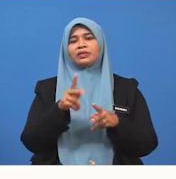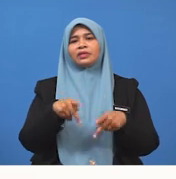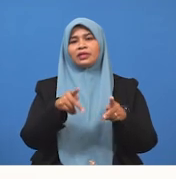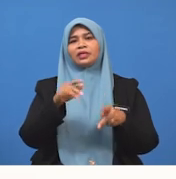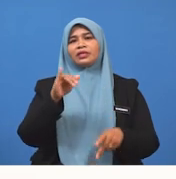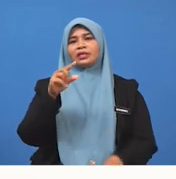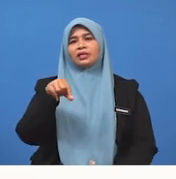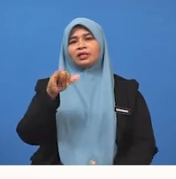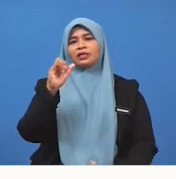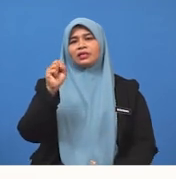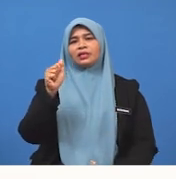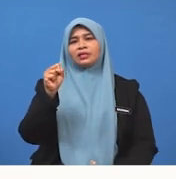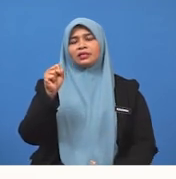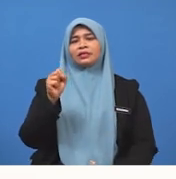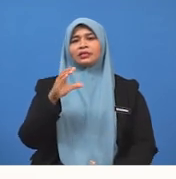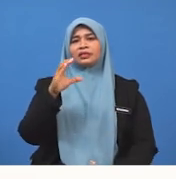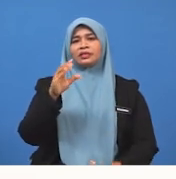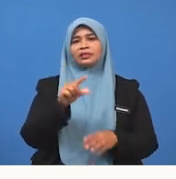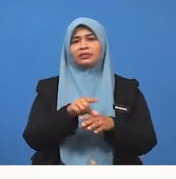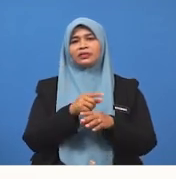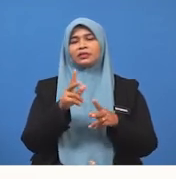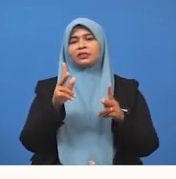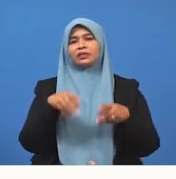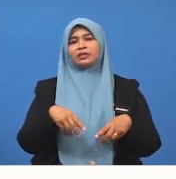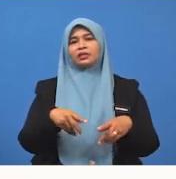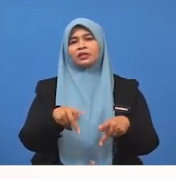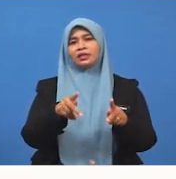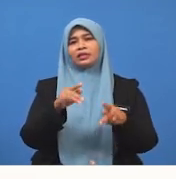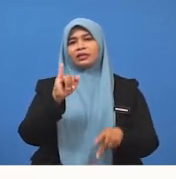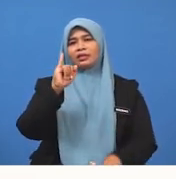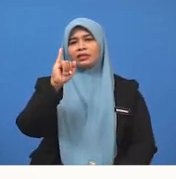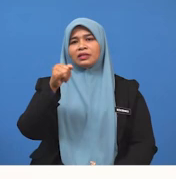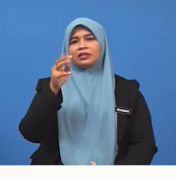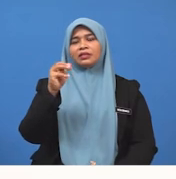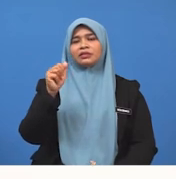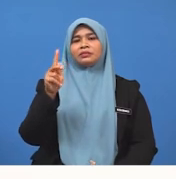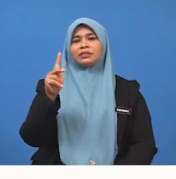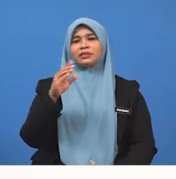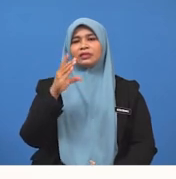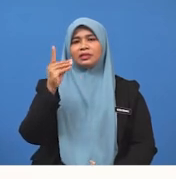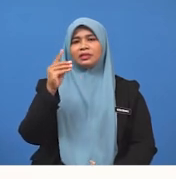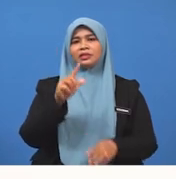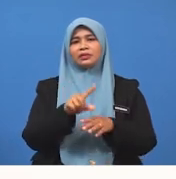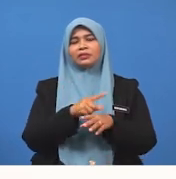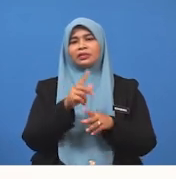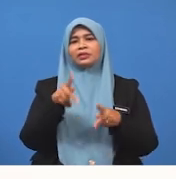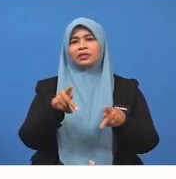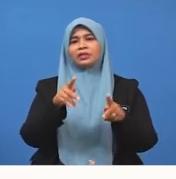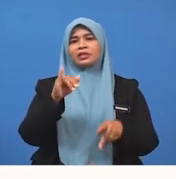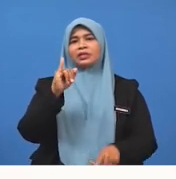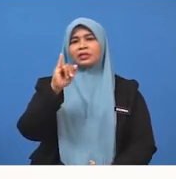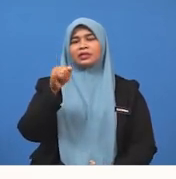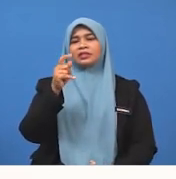menggunakan cuma dan dibangunkan kayaknya ijtihad Apa jawabannya murid-murid